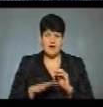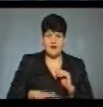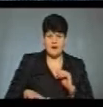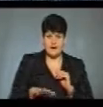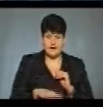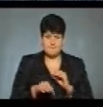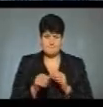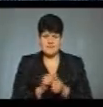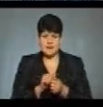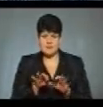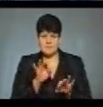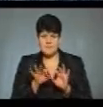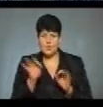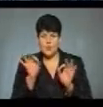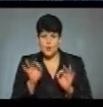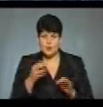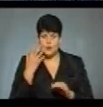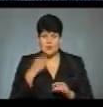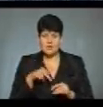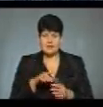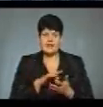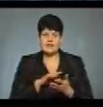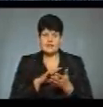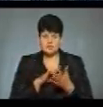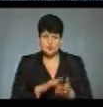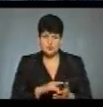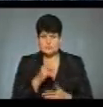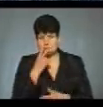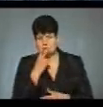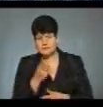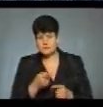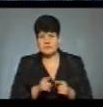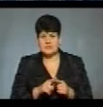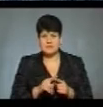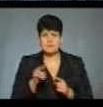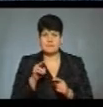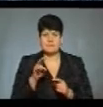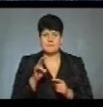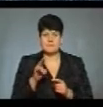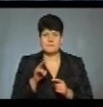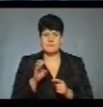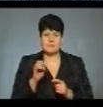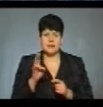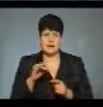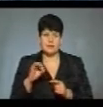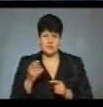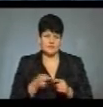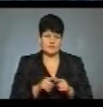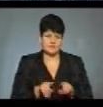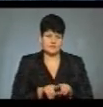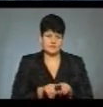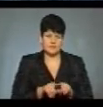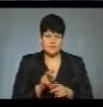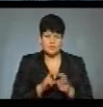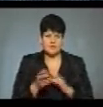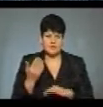матеріали підбиралися восени, коли діти ходили на екскурсії, запримітили такі пні, які нагадували якісь особи. І це теж шукалося